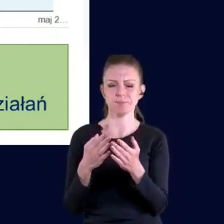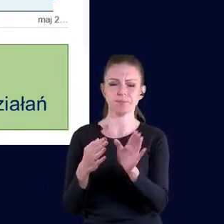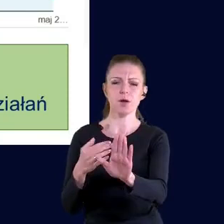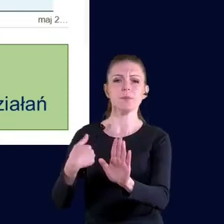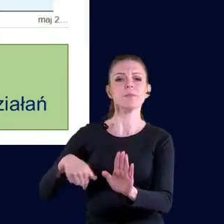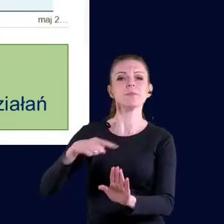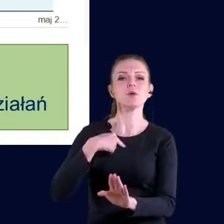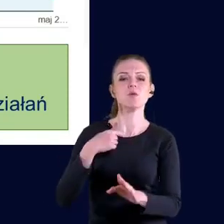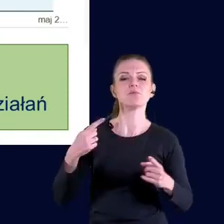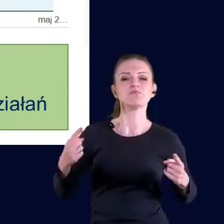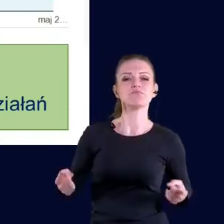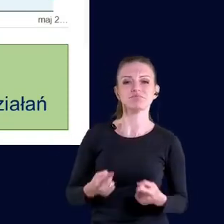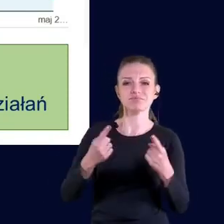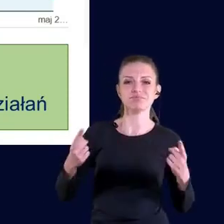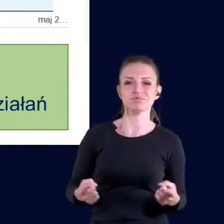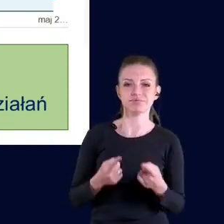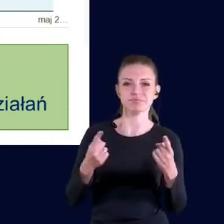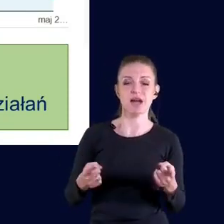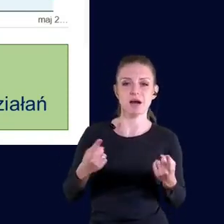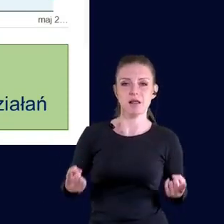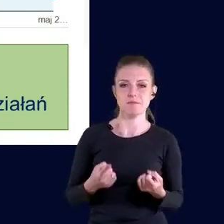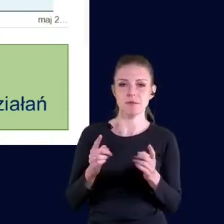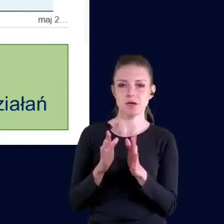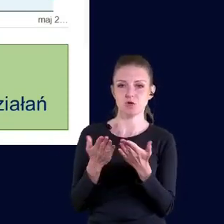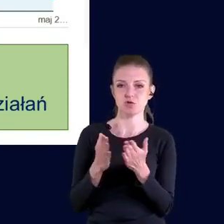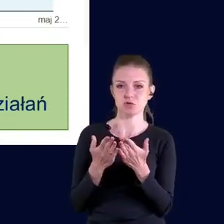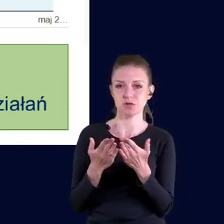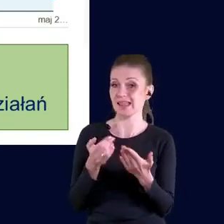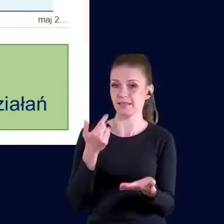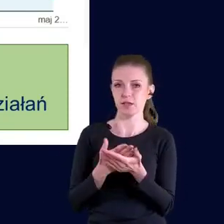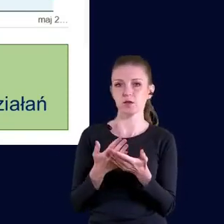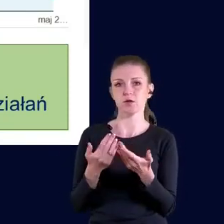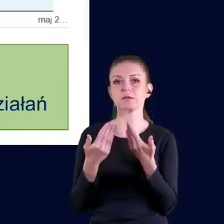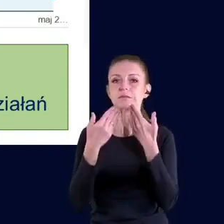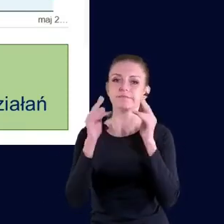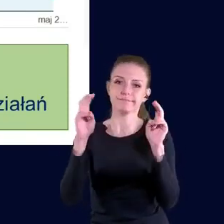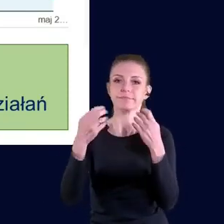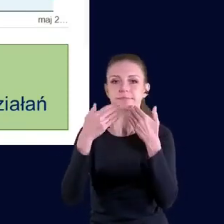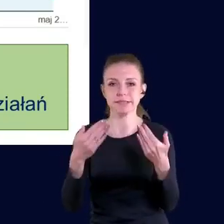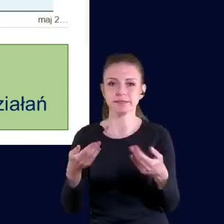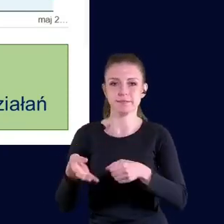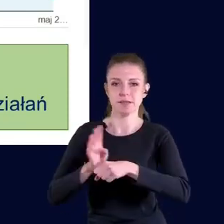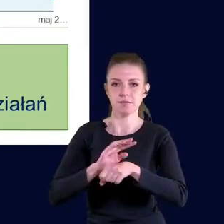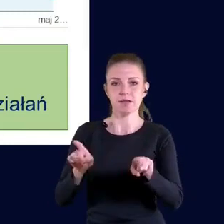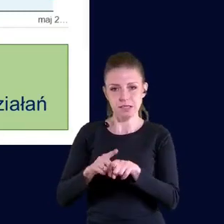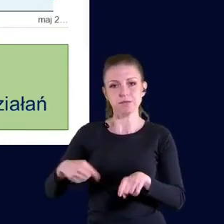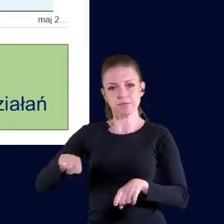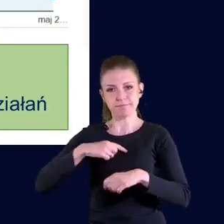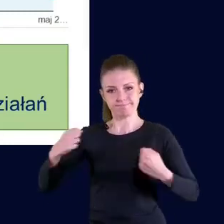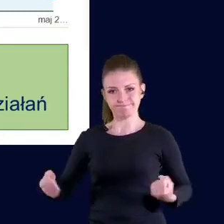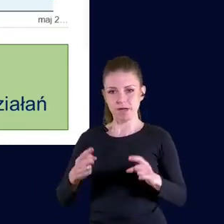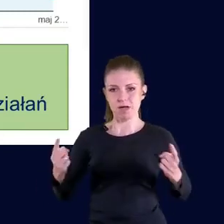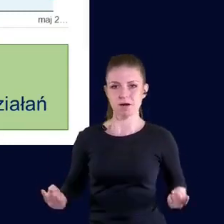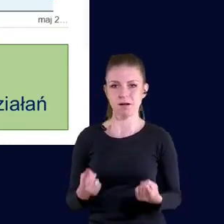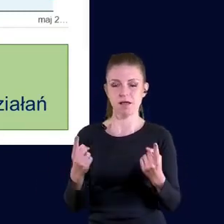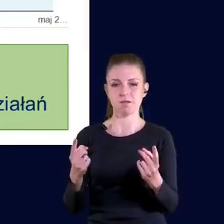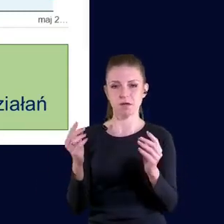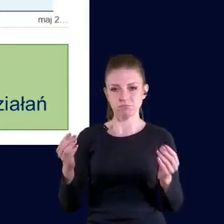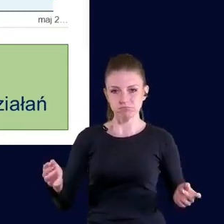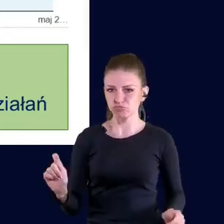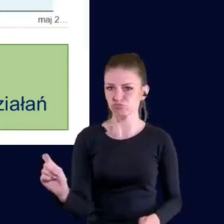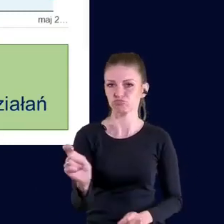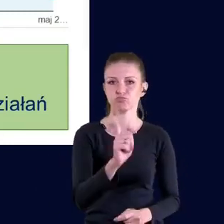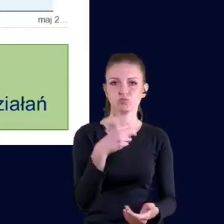proszę spojrzeć w maju 2020 był pierwszy duży plik później w listopadzie